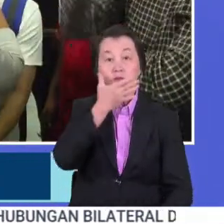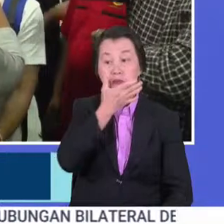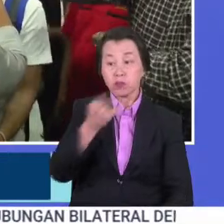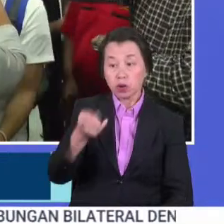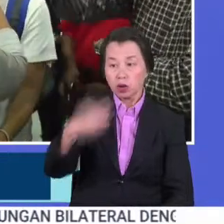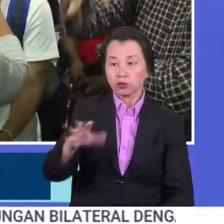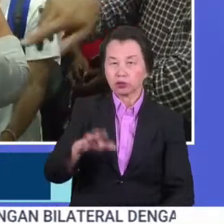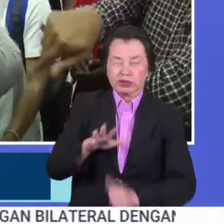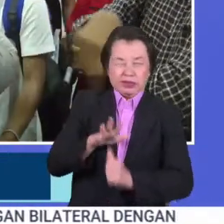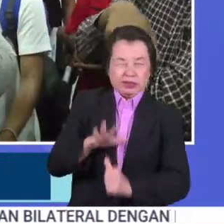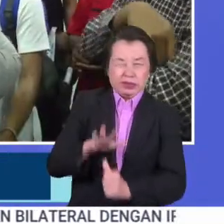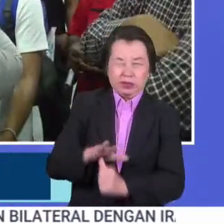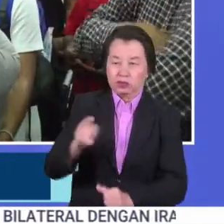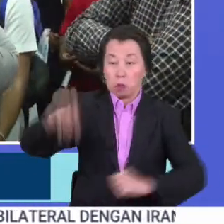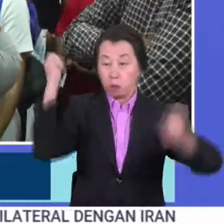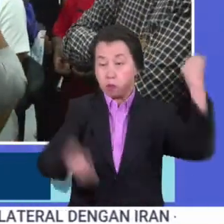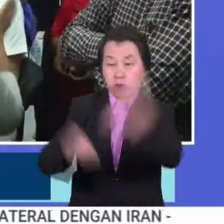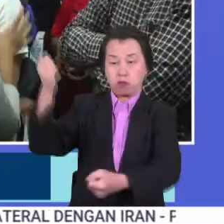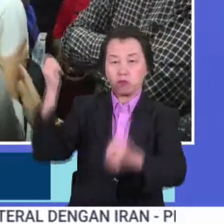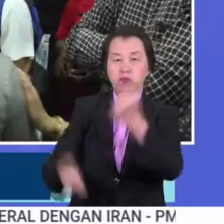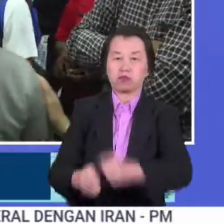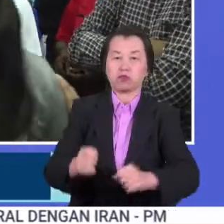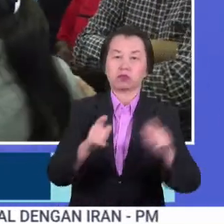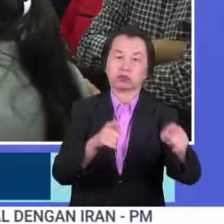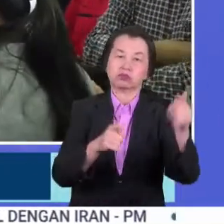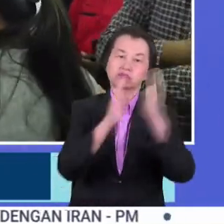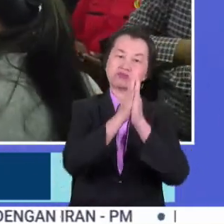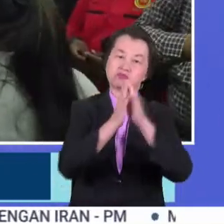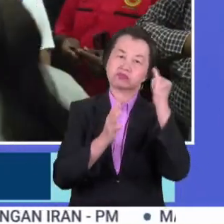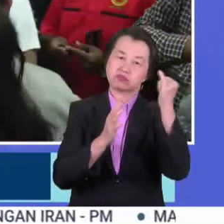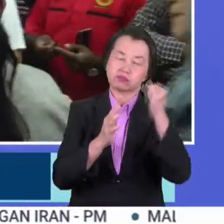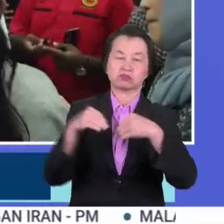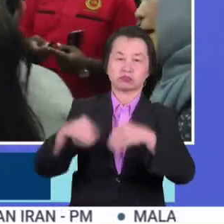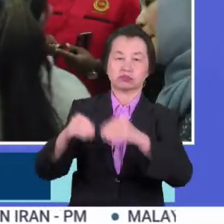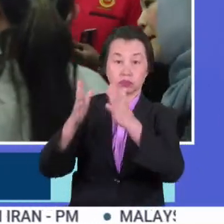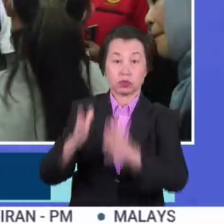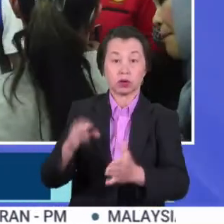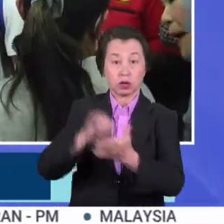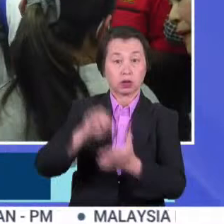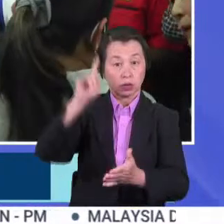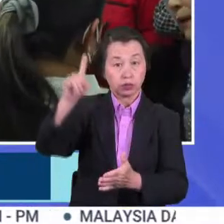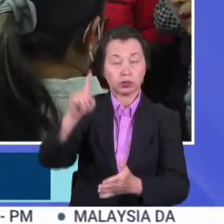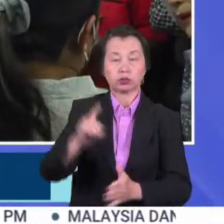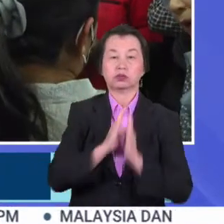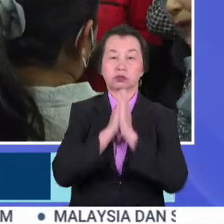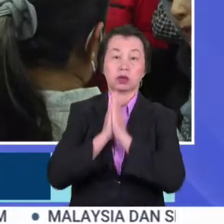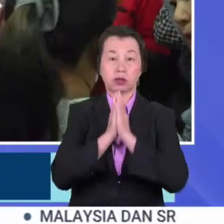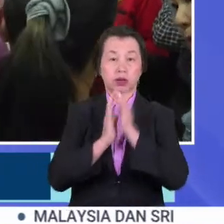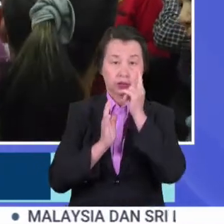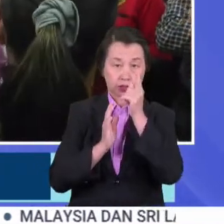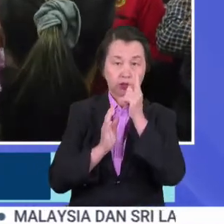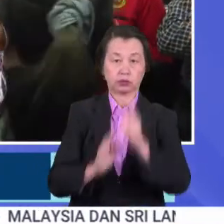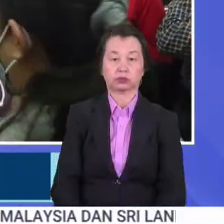tersebut telah diseksa dan dipukul oleh sindiket pemerdagangan manusia di Miawadi, Myanmar.